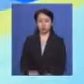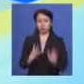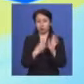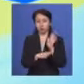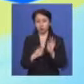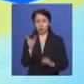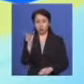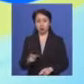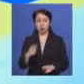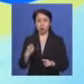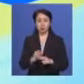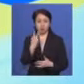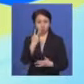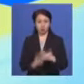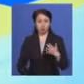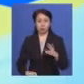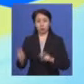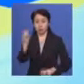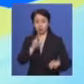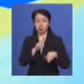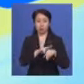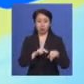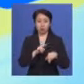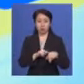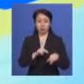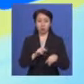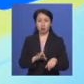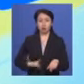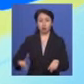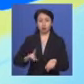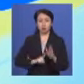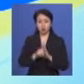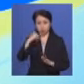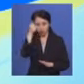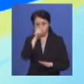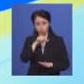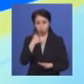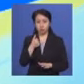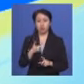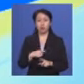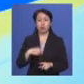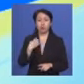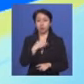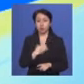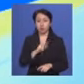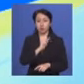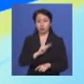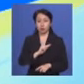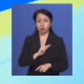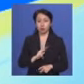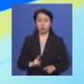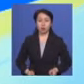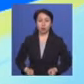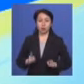92 человека без вести пропавших разыскали полицейские региона с начала года. Это одна из важных линий работы сотрудников